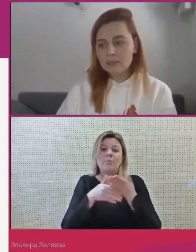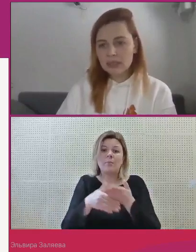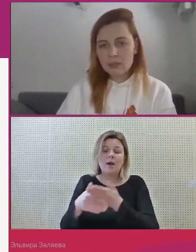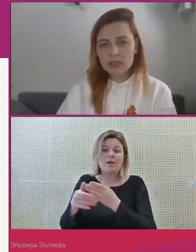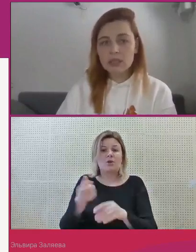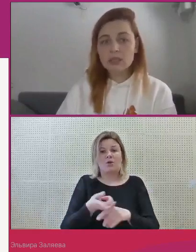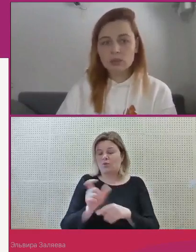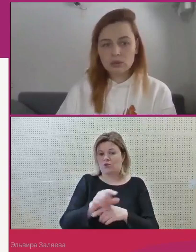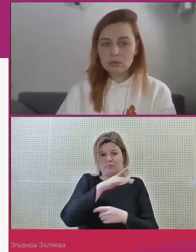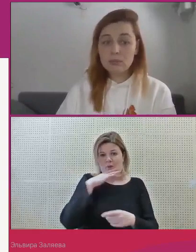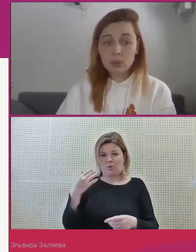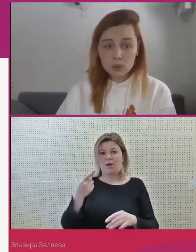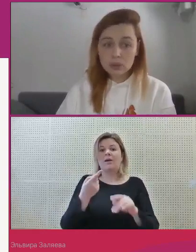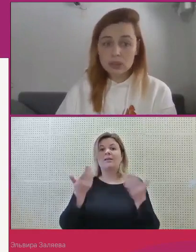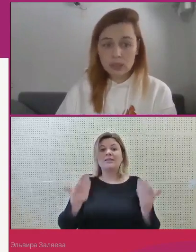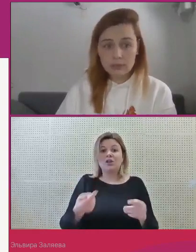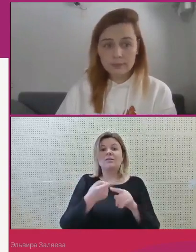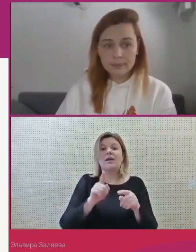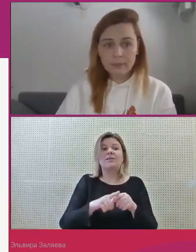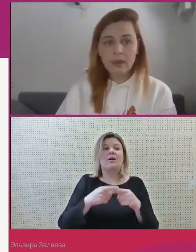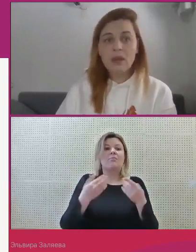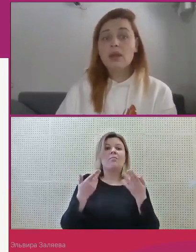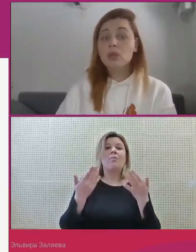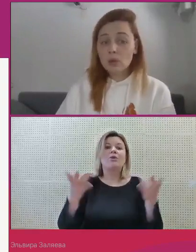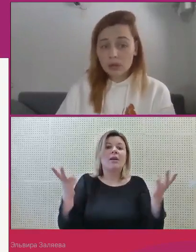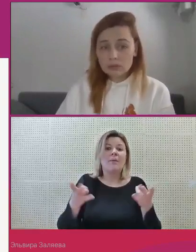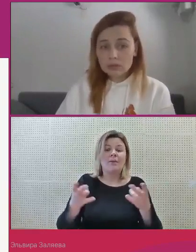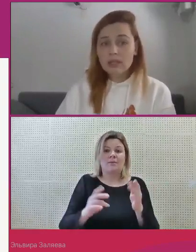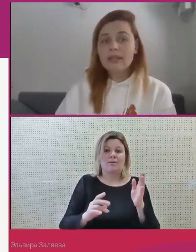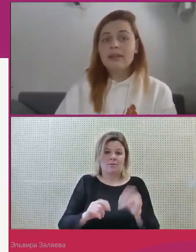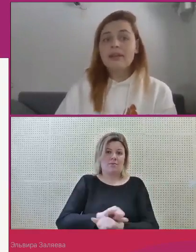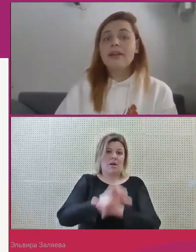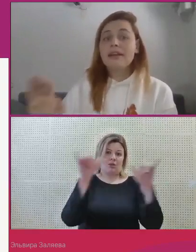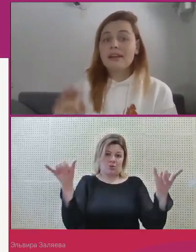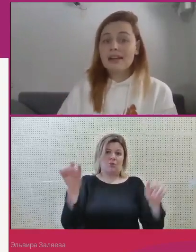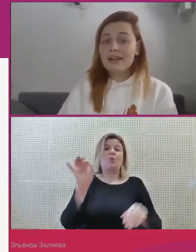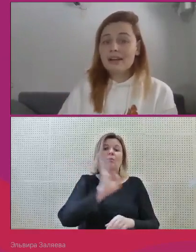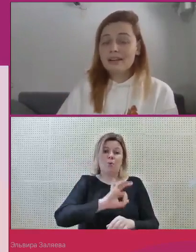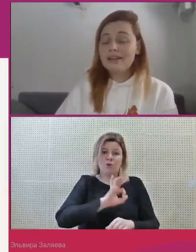эта потребность растет. Пользуйтесь ей. Но